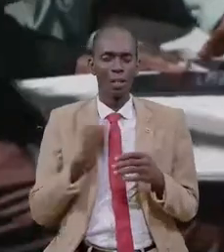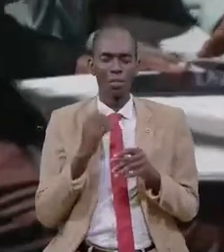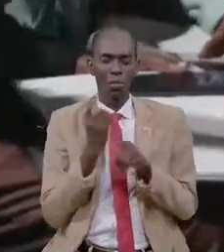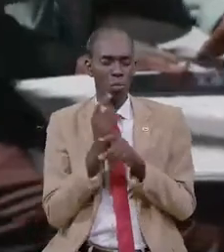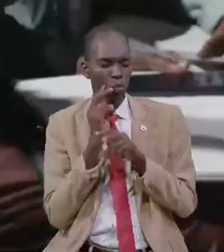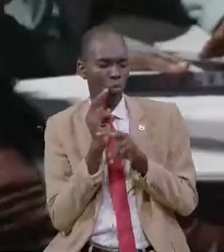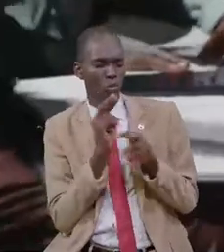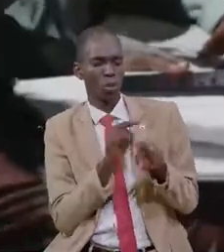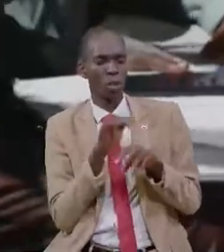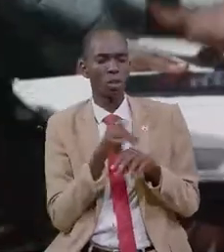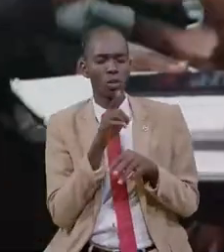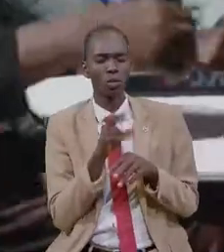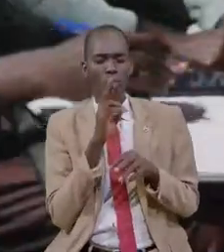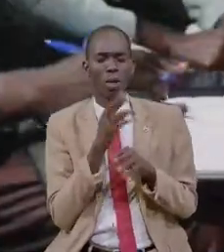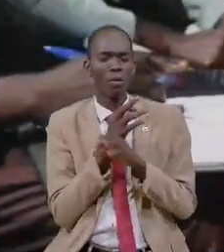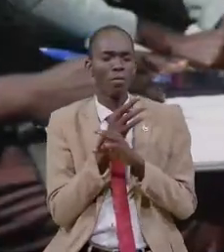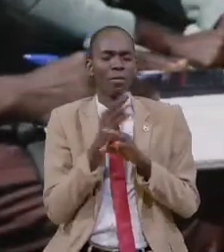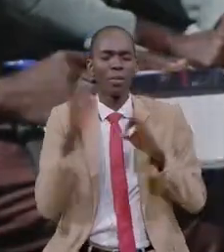libre.